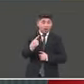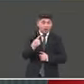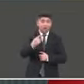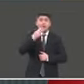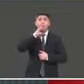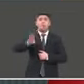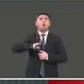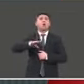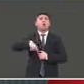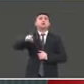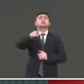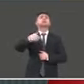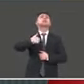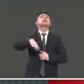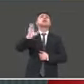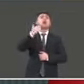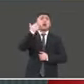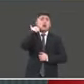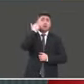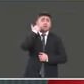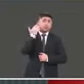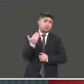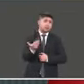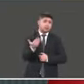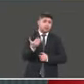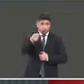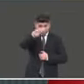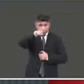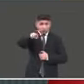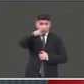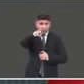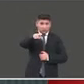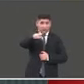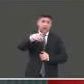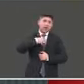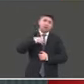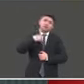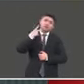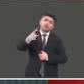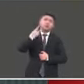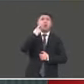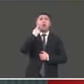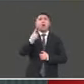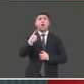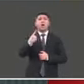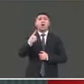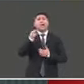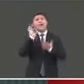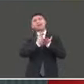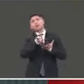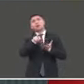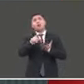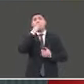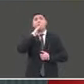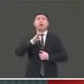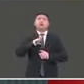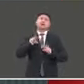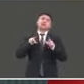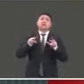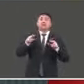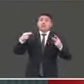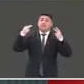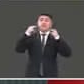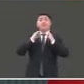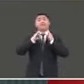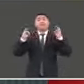öğrencilikle alakası yok Bunlar ten dillerine göre dünya Sözde öğrenci